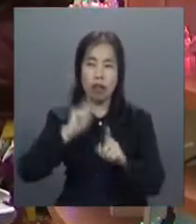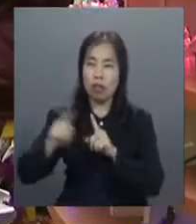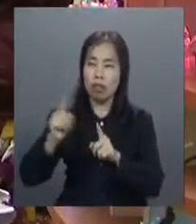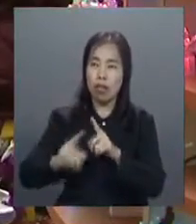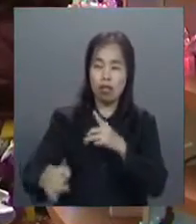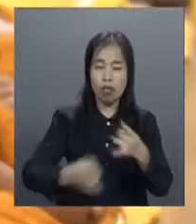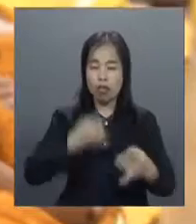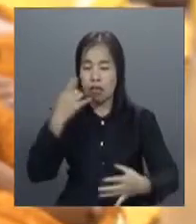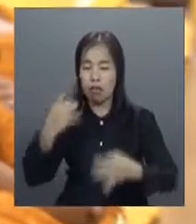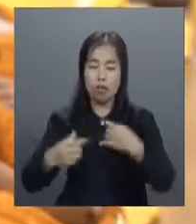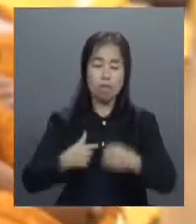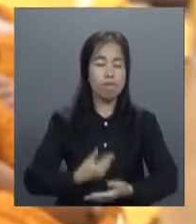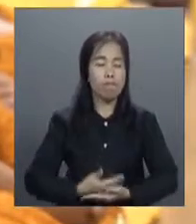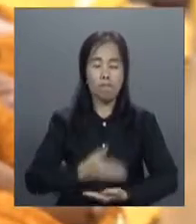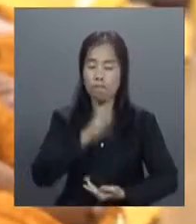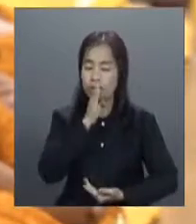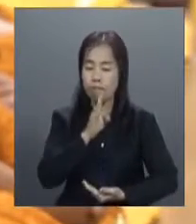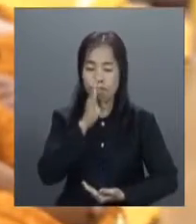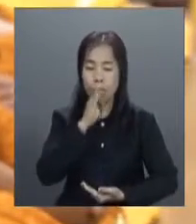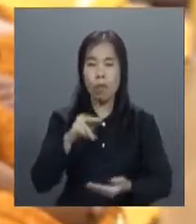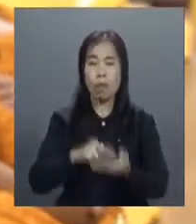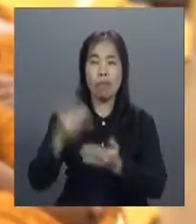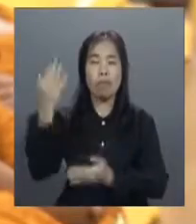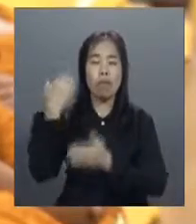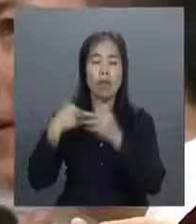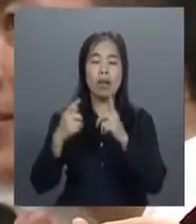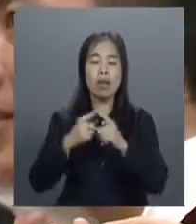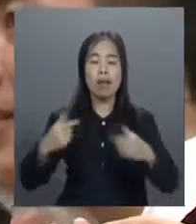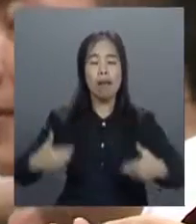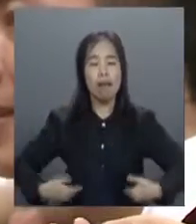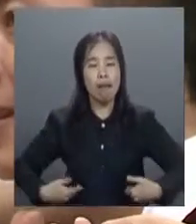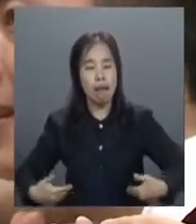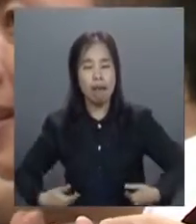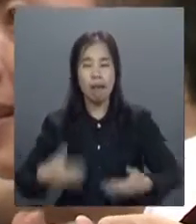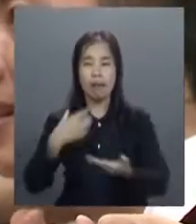ปินสอดแทรกให้พุทธประวัติเป็นเรื่องสนุกของผู้มาเยือน